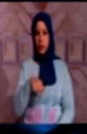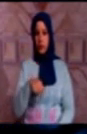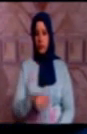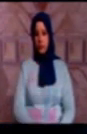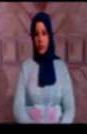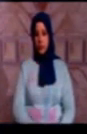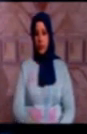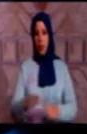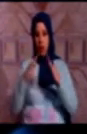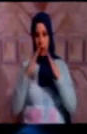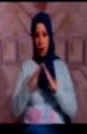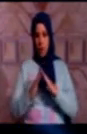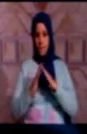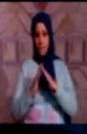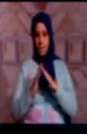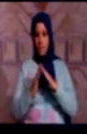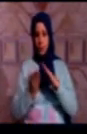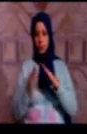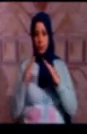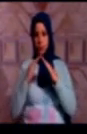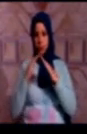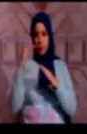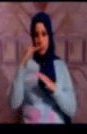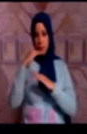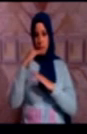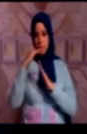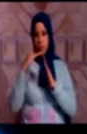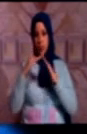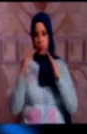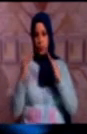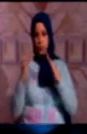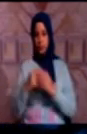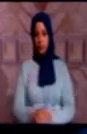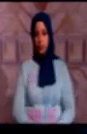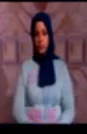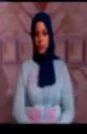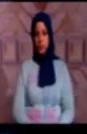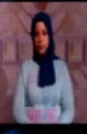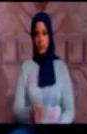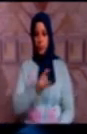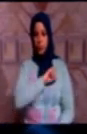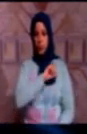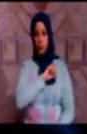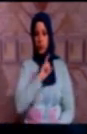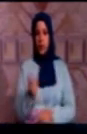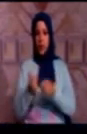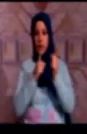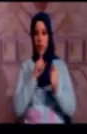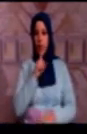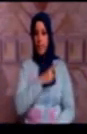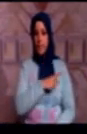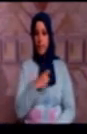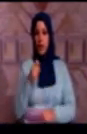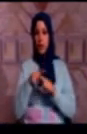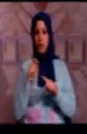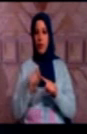مقلوب وكان الحاصل على 90% فحتى ميه في الميه كان بيصل